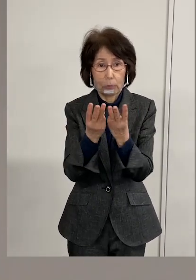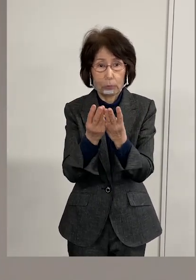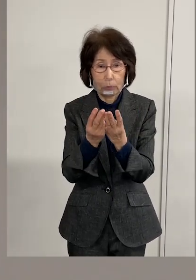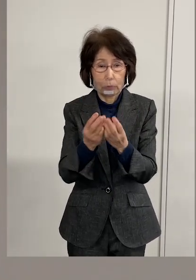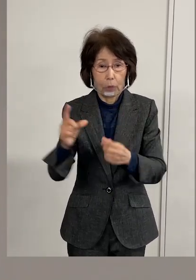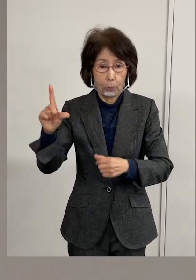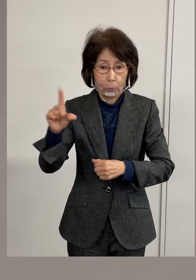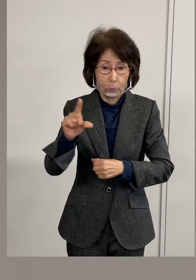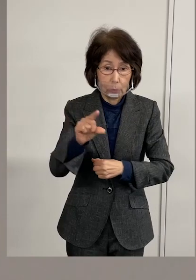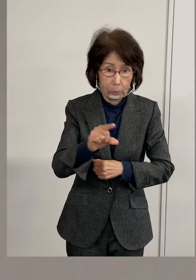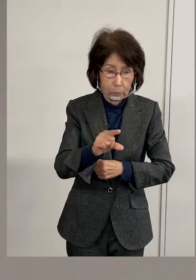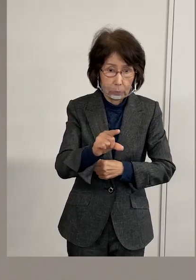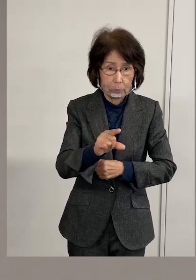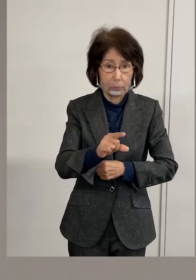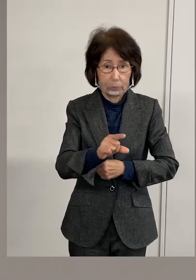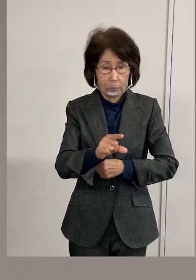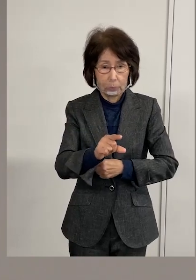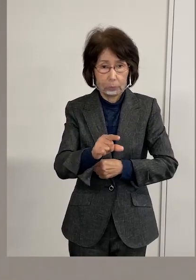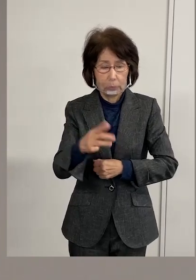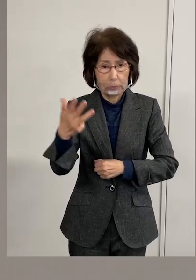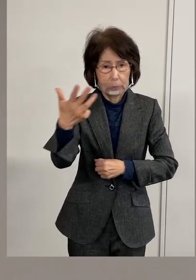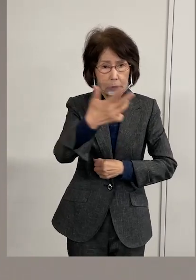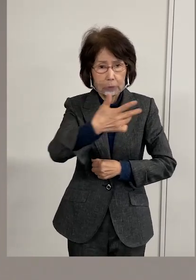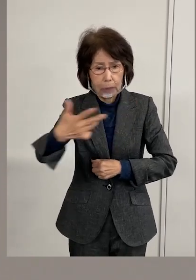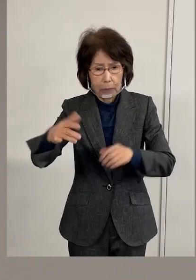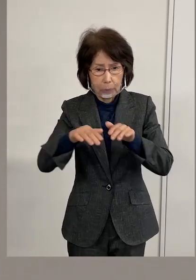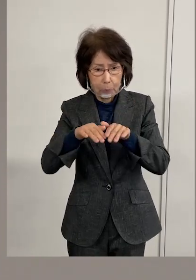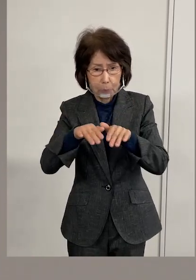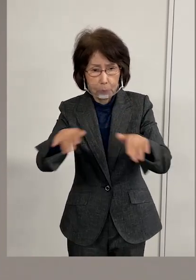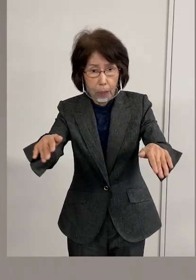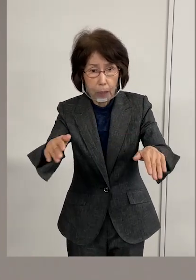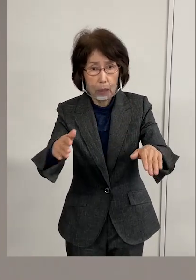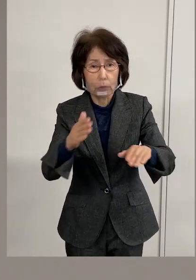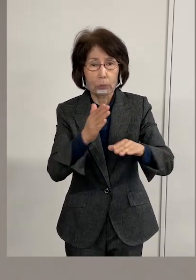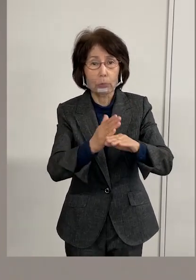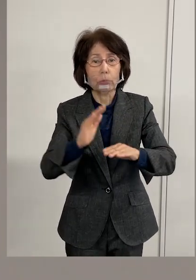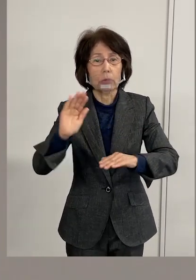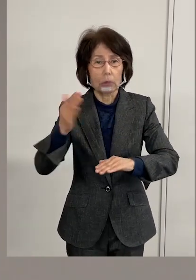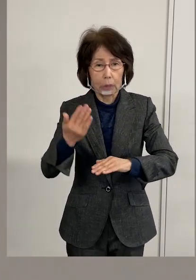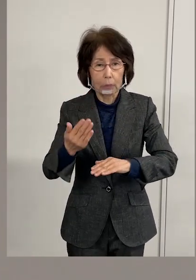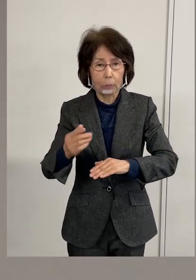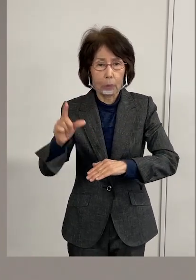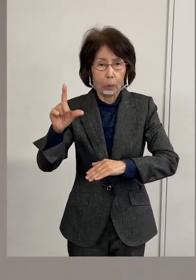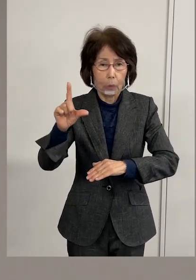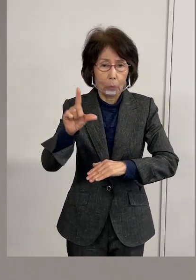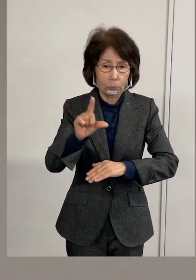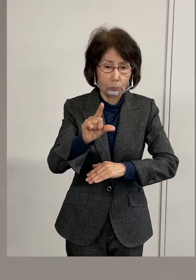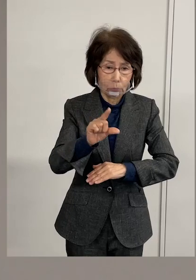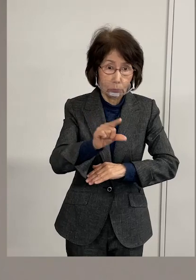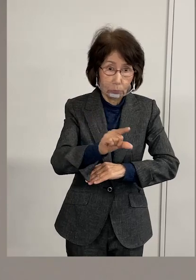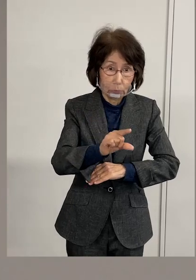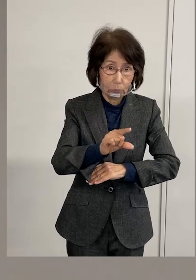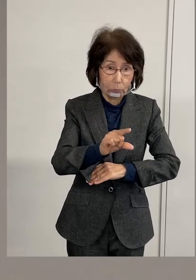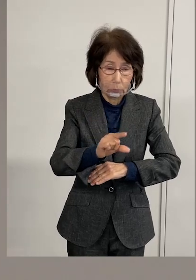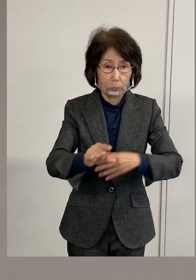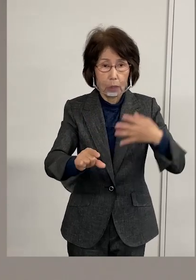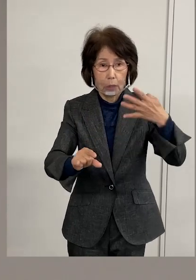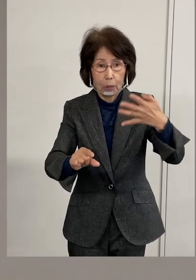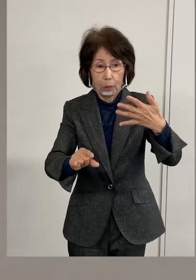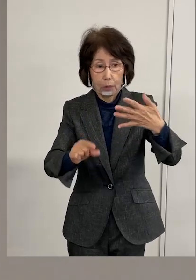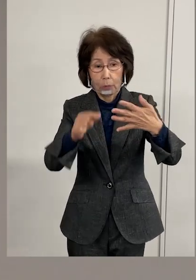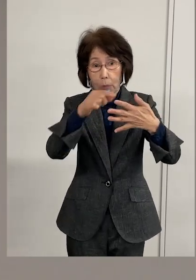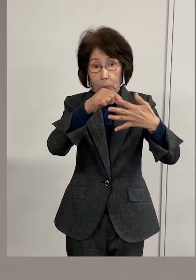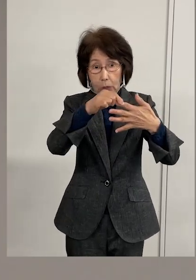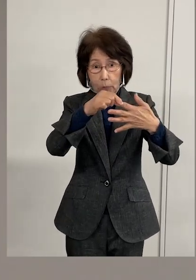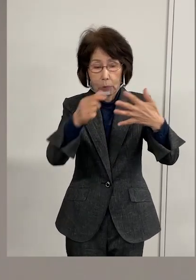第8波、まだ予断は許されないんですけれども、減少傾向に入っている中で、二類相当から